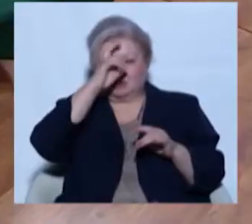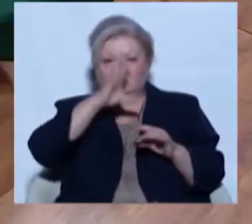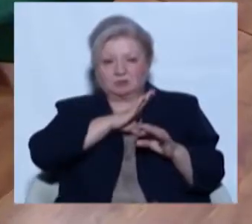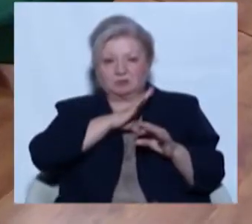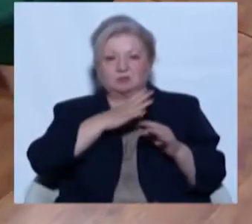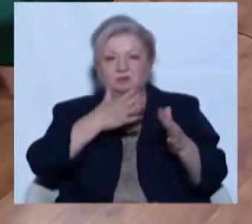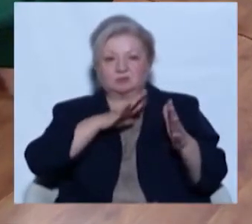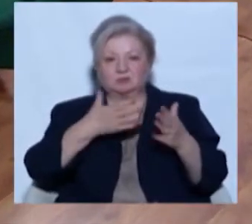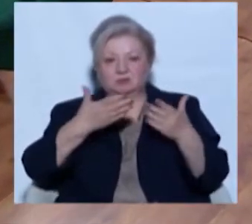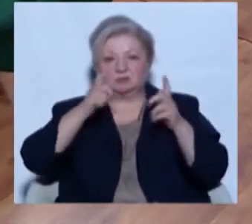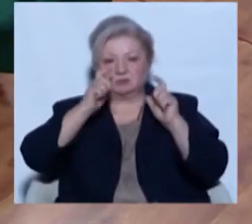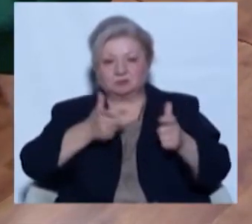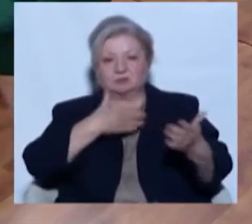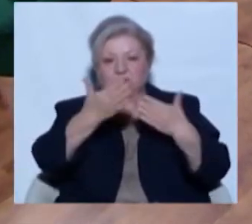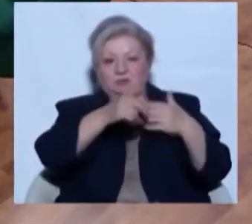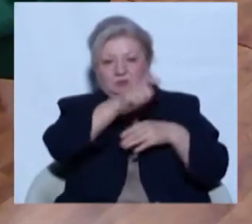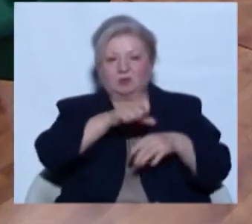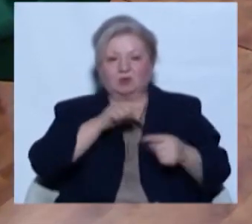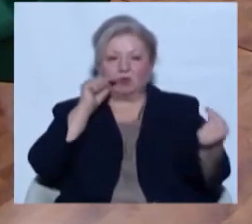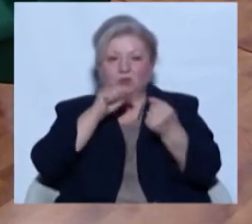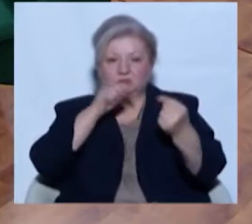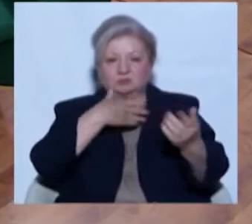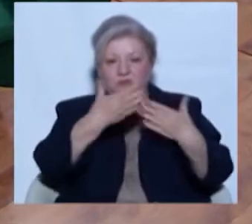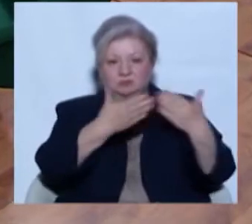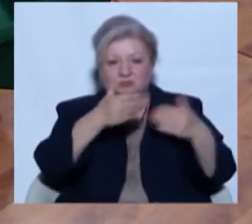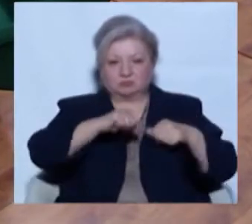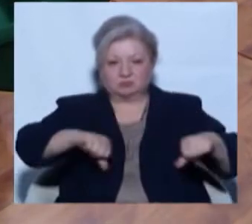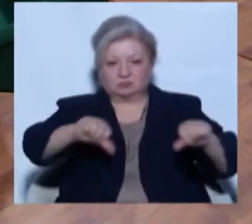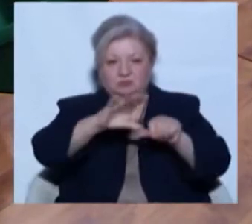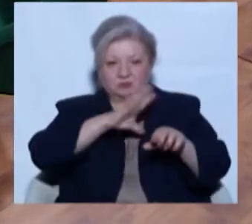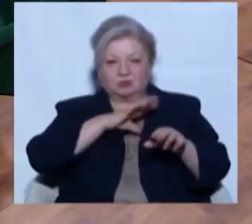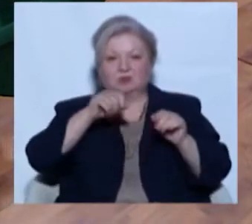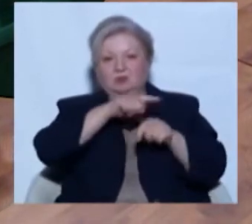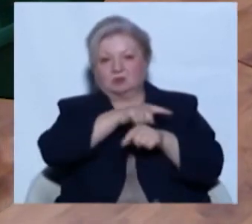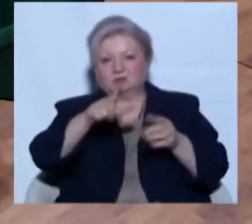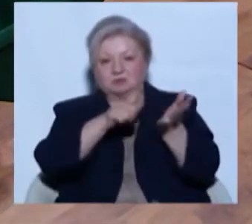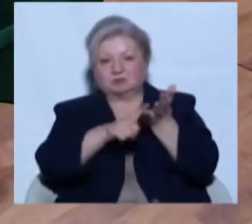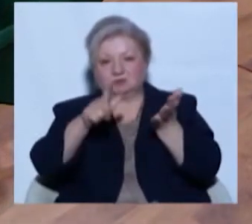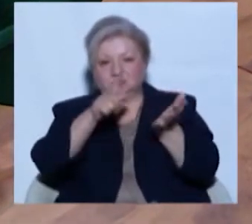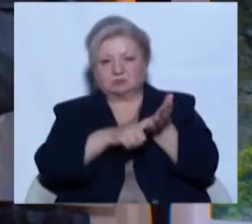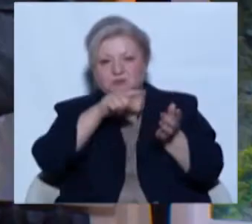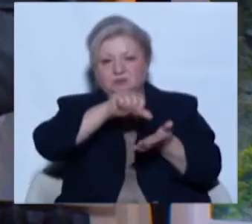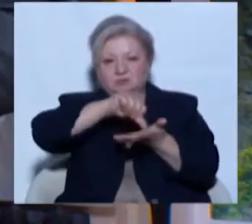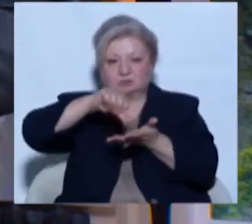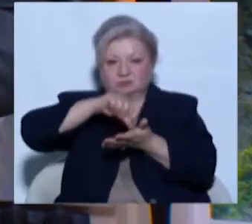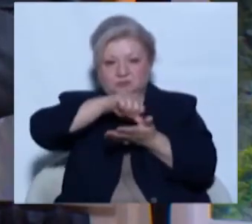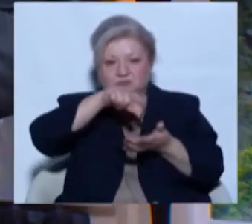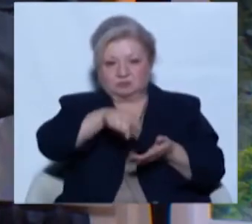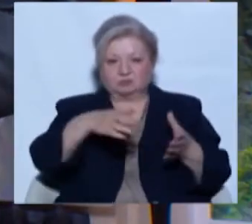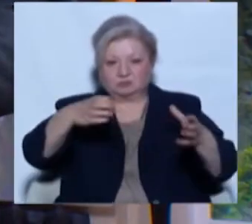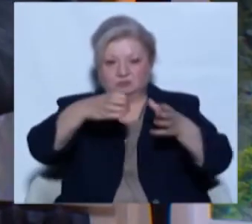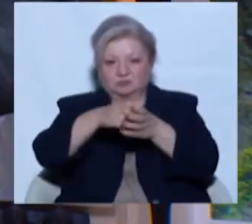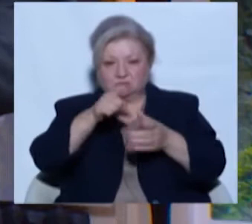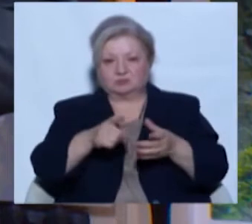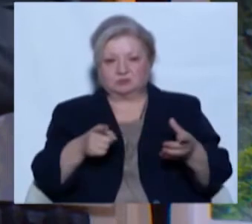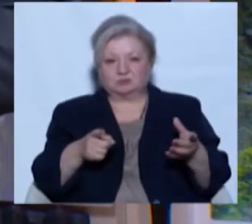წავიდა მოლაპარაკებაზე ოპოზიციასთან, რის შემდეგაც ფაქტიურად ქარტია 77-ის ლიდერები შეთანხმდნენ,